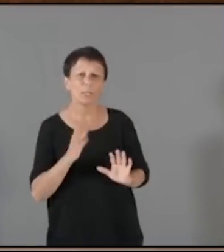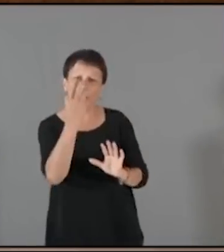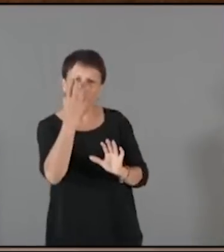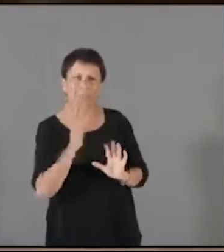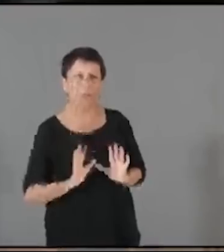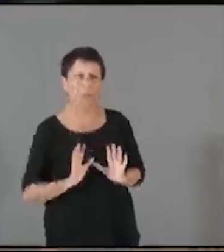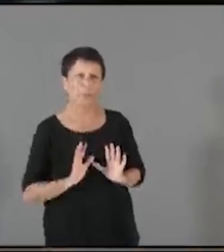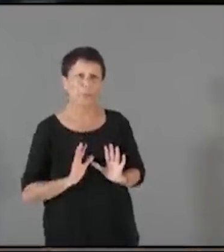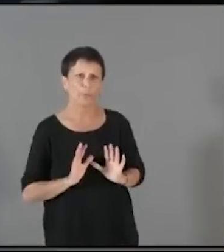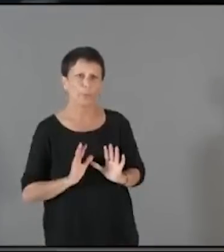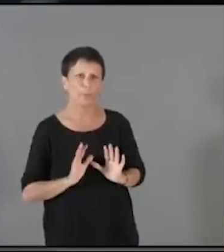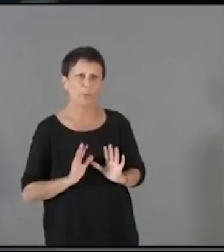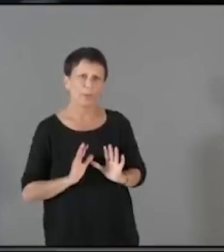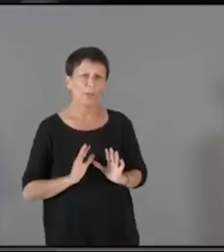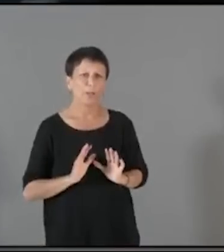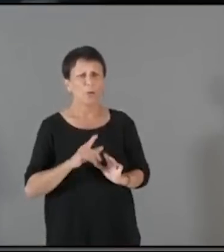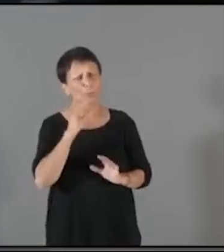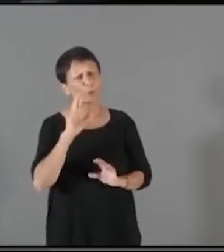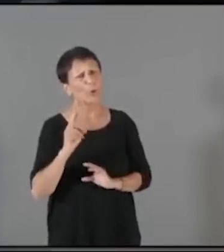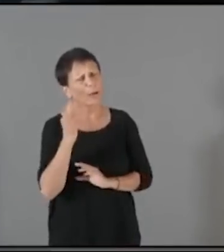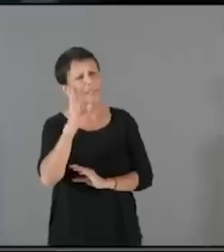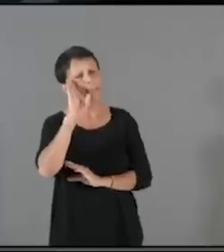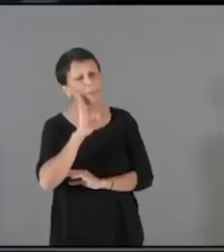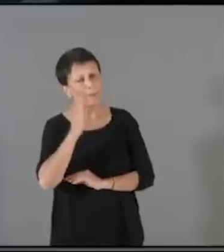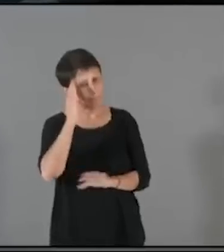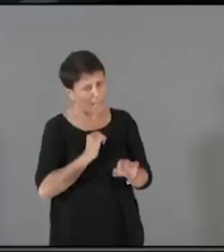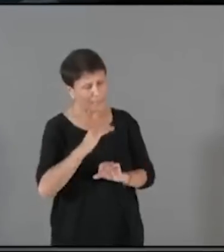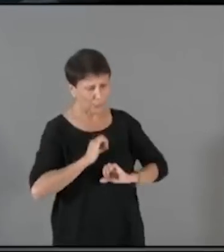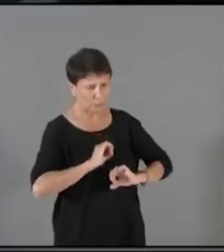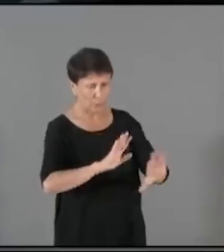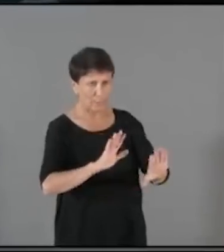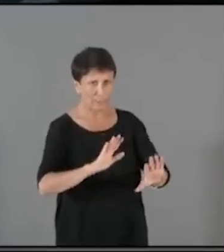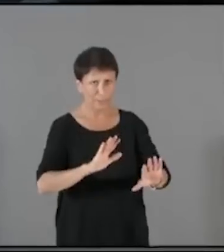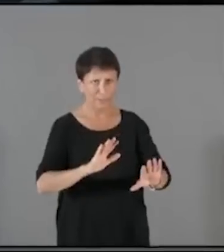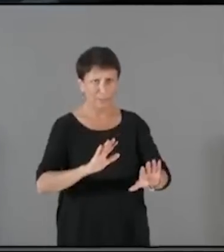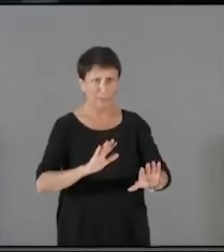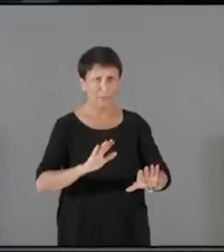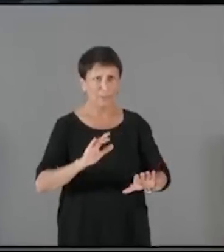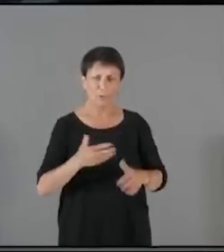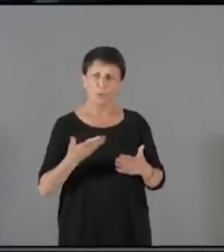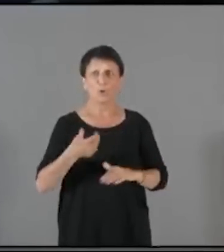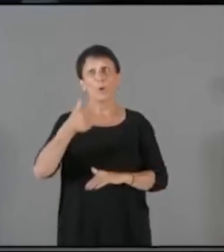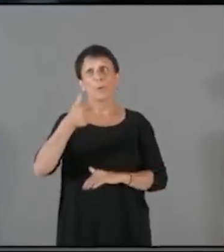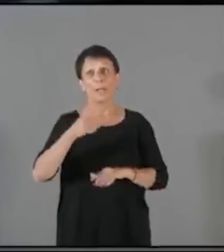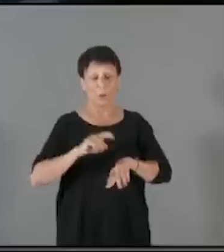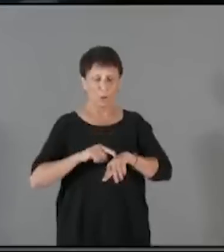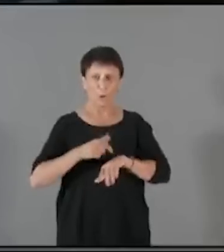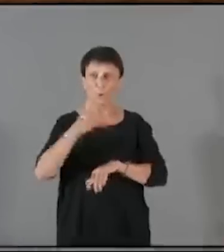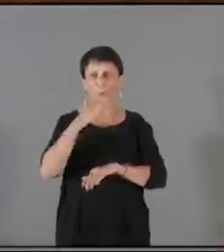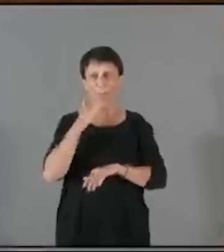Allez. Allez, monsieur Ravier, si vous accélérez, je vous laisse la parole. Je vous le dis tout net. C'est autre chose, il est 13h, on a fait 15 rapports. Je vous le dis